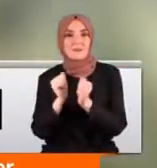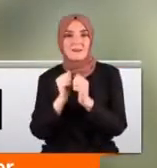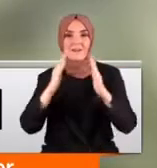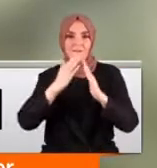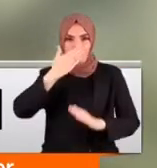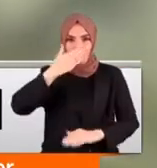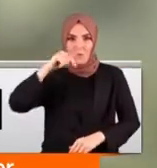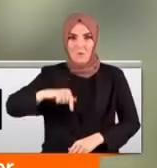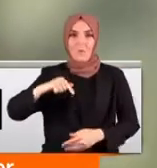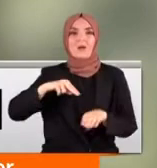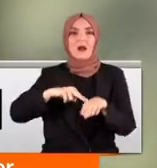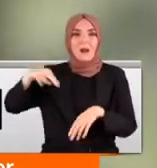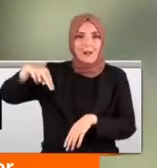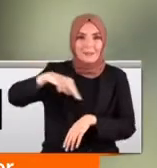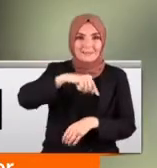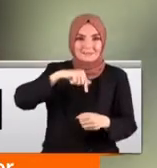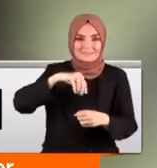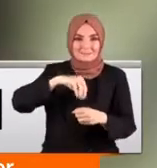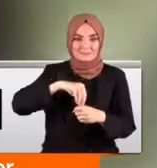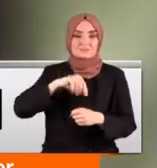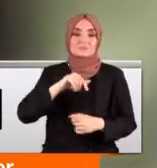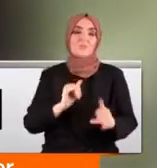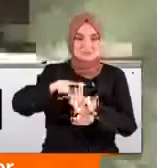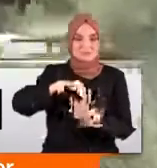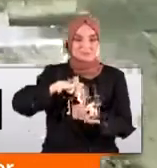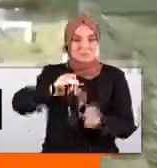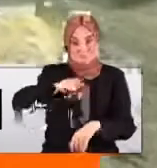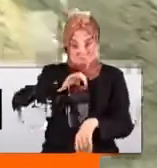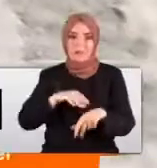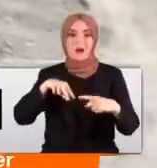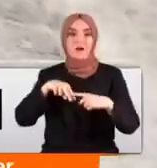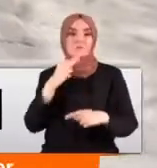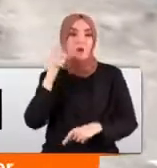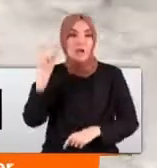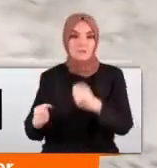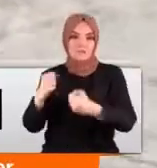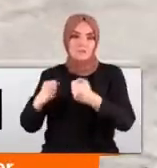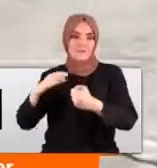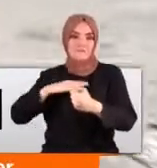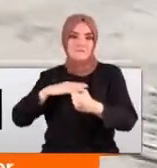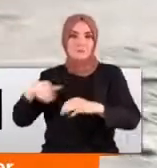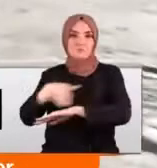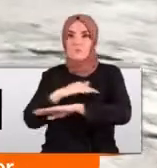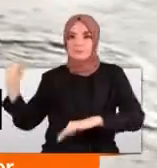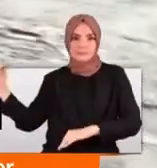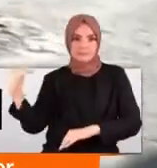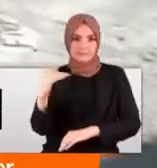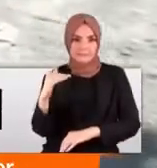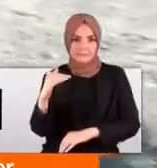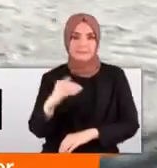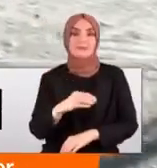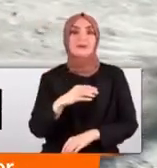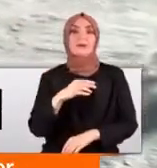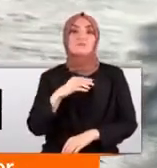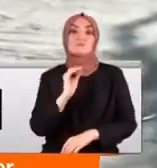O sırada Arzu Döş'ün kullandığı otomobil sokağa girdi. Emirhan'ın annesi sürücüyle göz göze geldi ve çocuklara dikkat